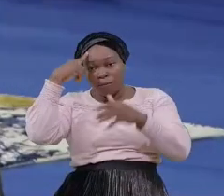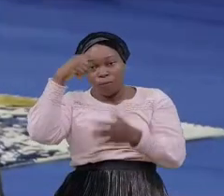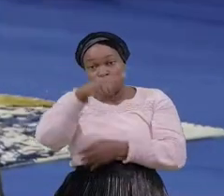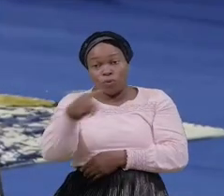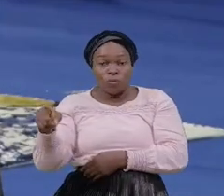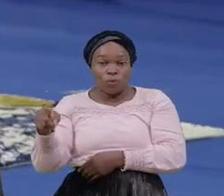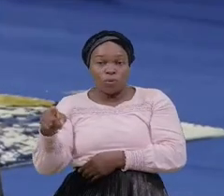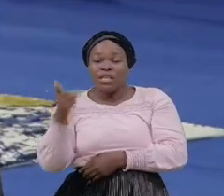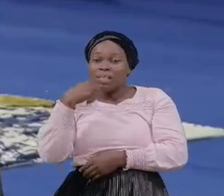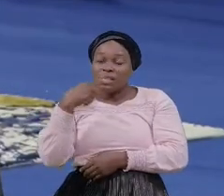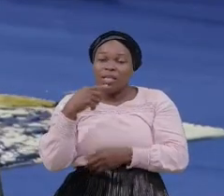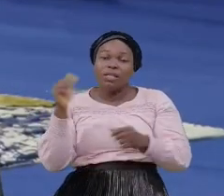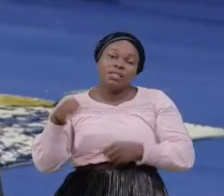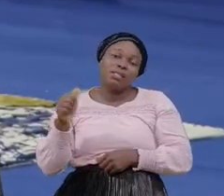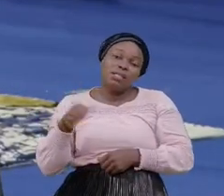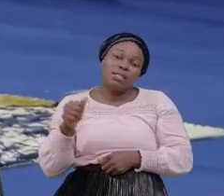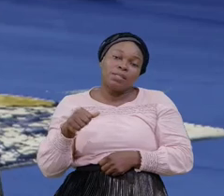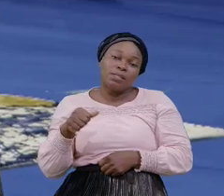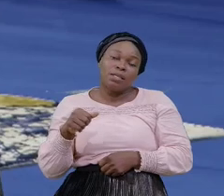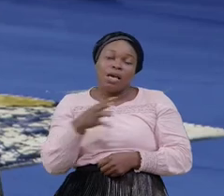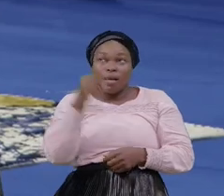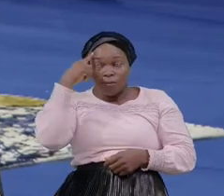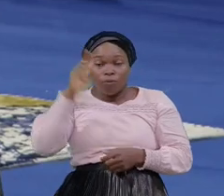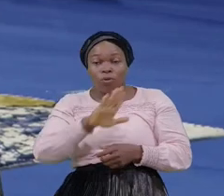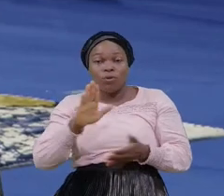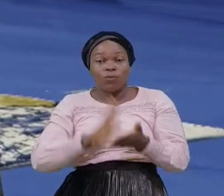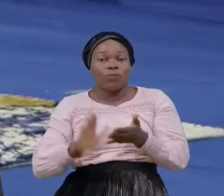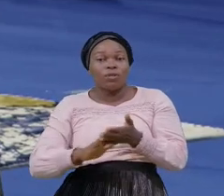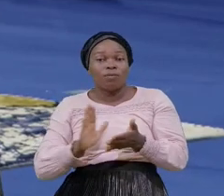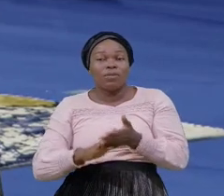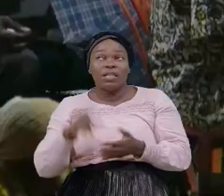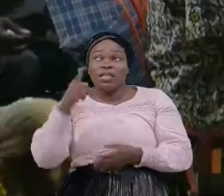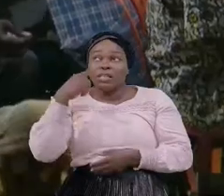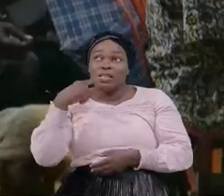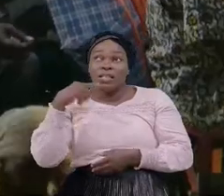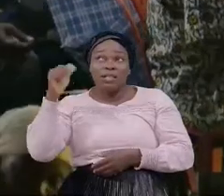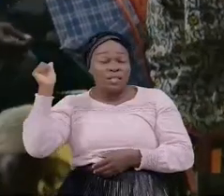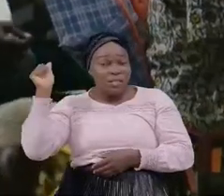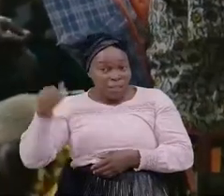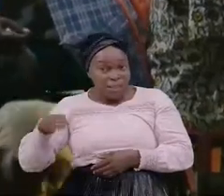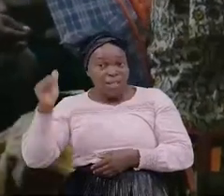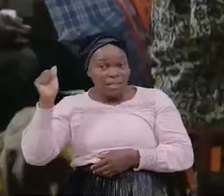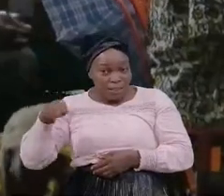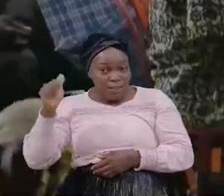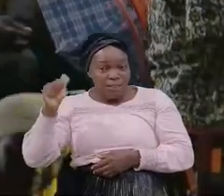oui. Pour votre pardon, il dit, dites-le